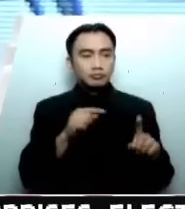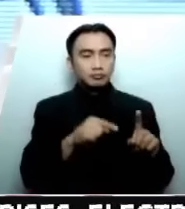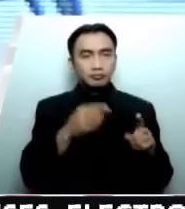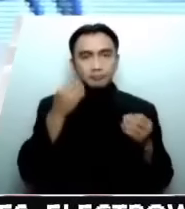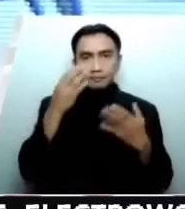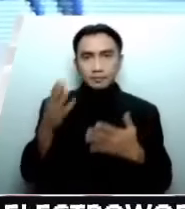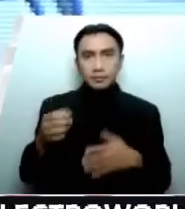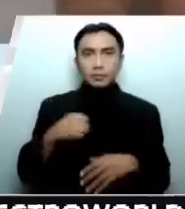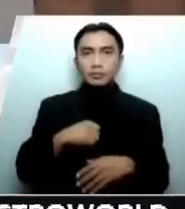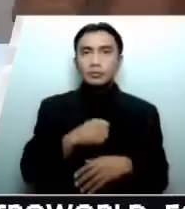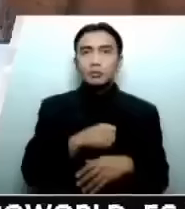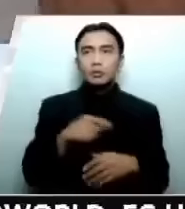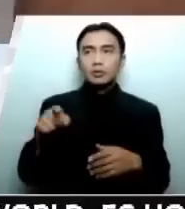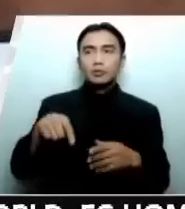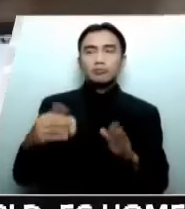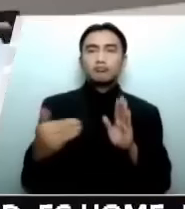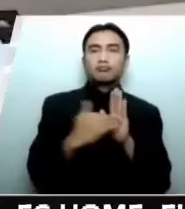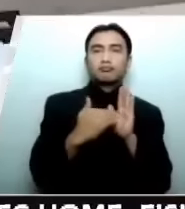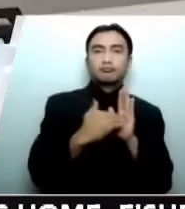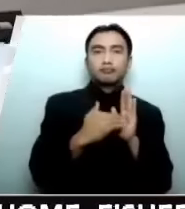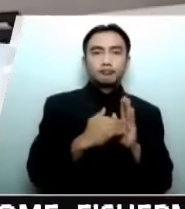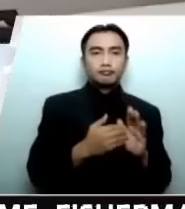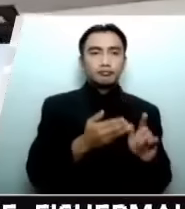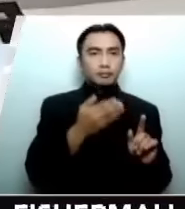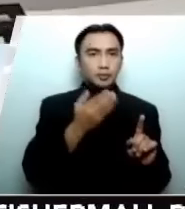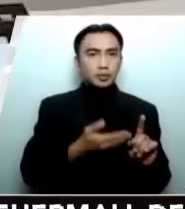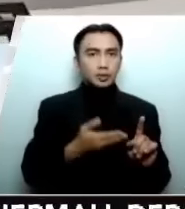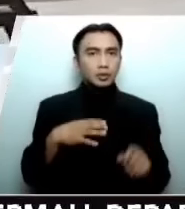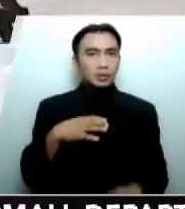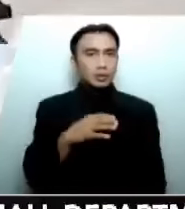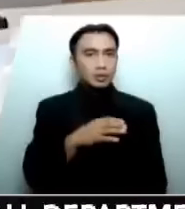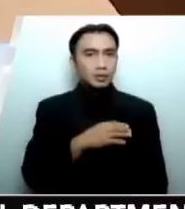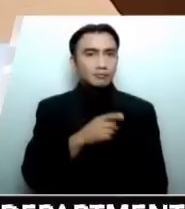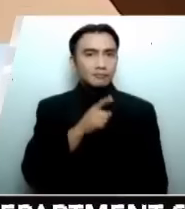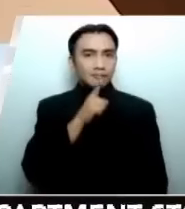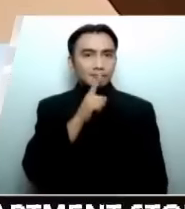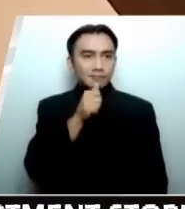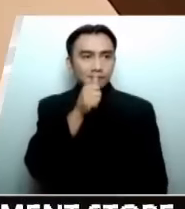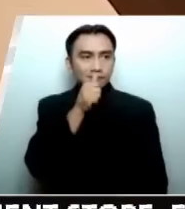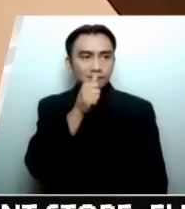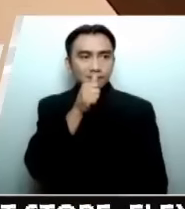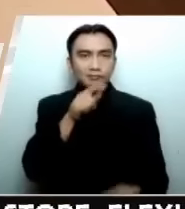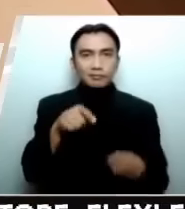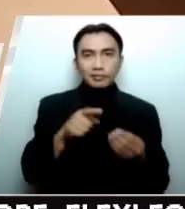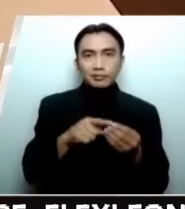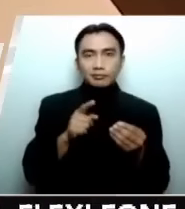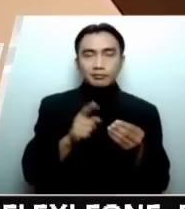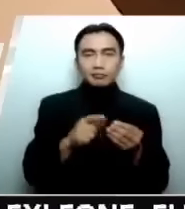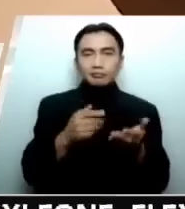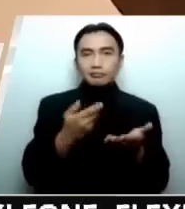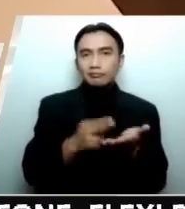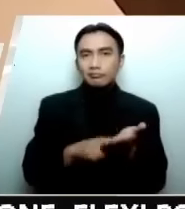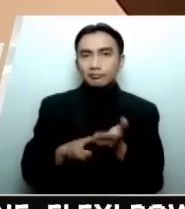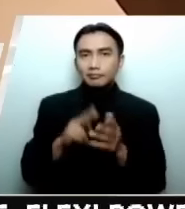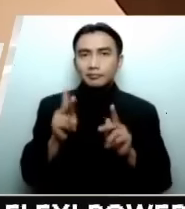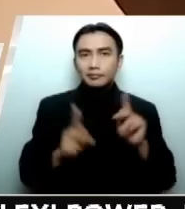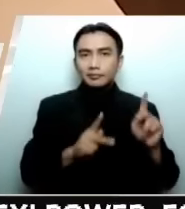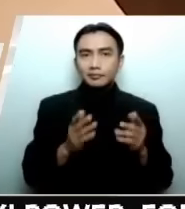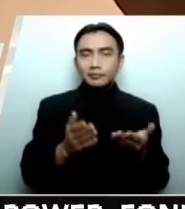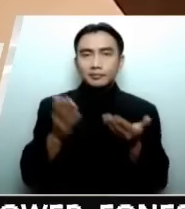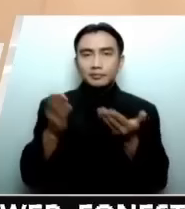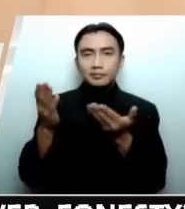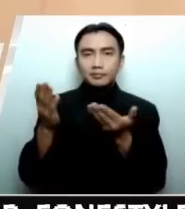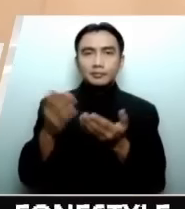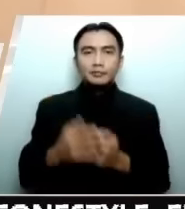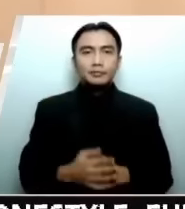patuloy nilang akusasyon na ang Kamara ang nasa likod ng People's Initiative. There's just 24 of you. Get your act